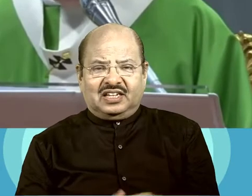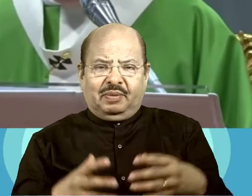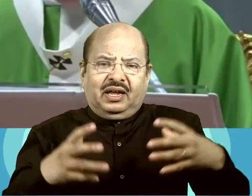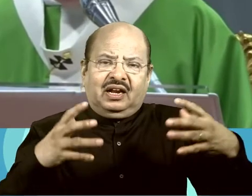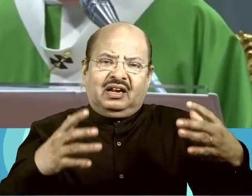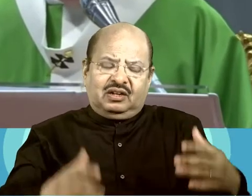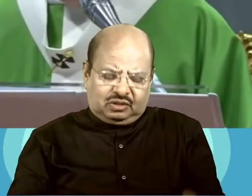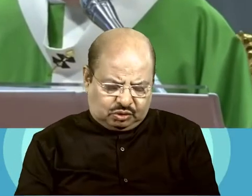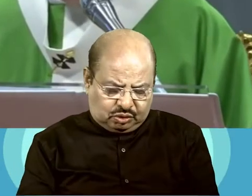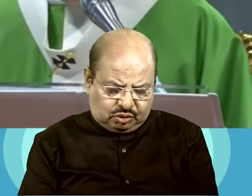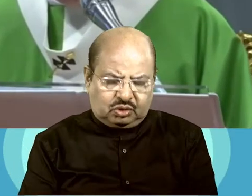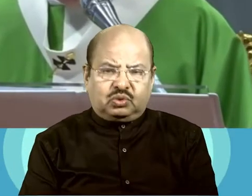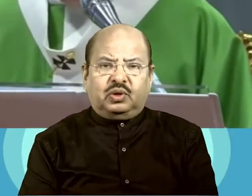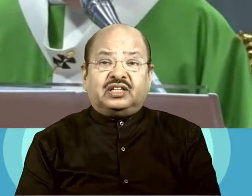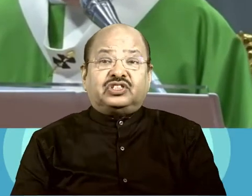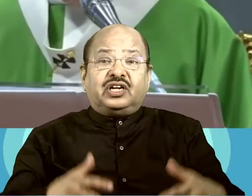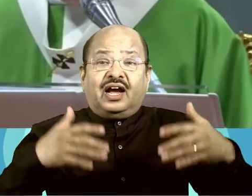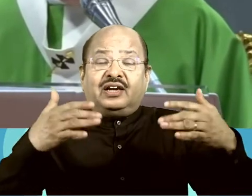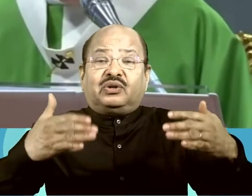സഭയിൽ